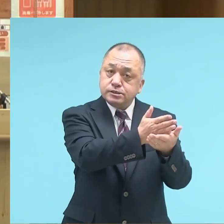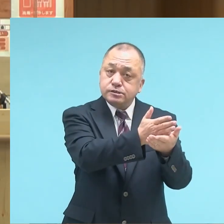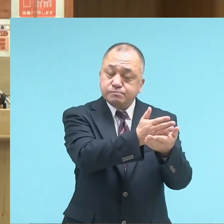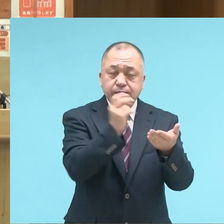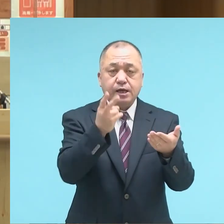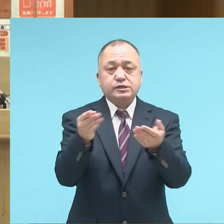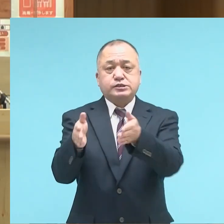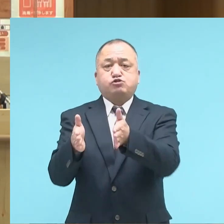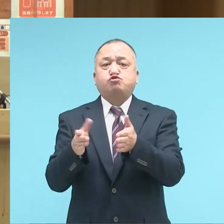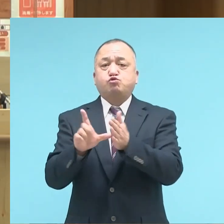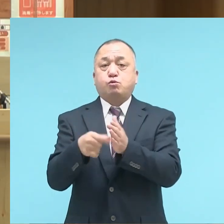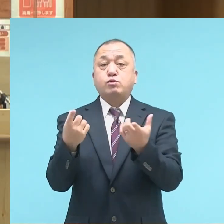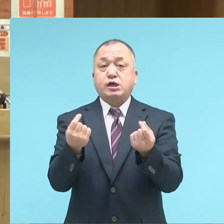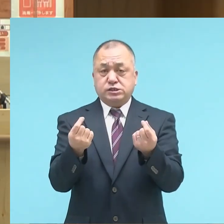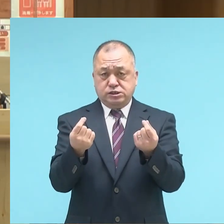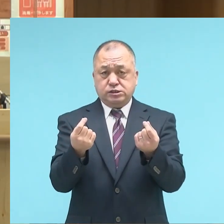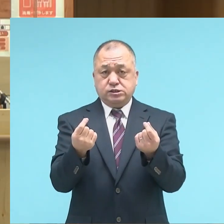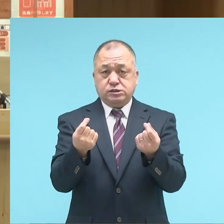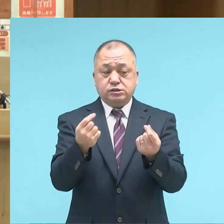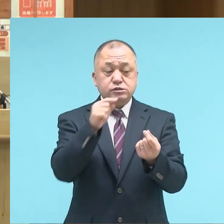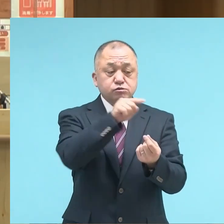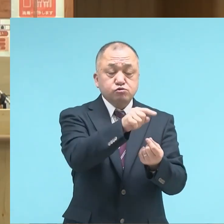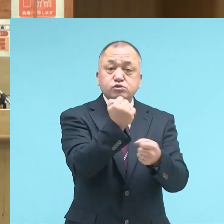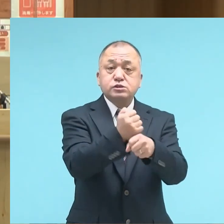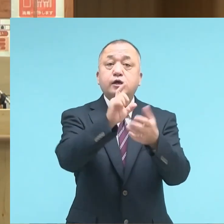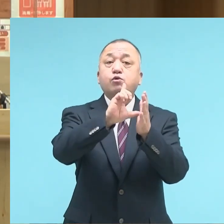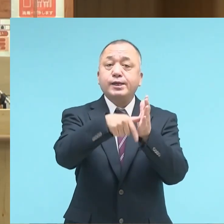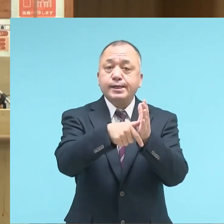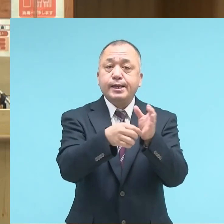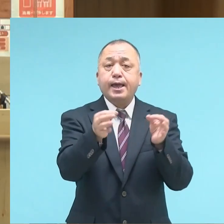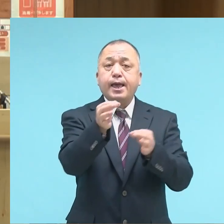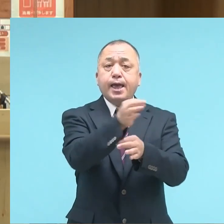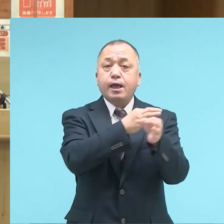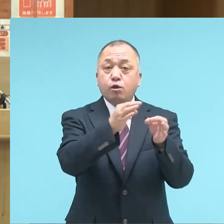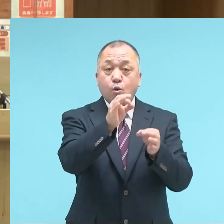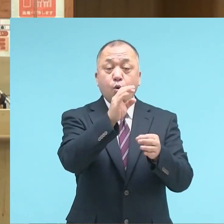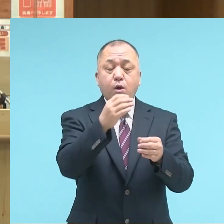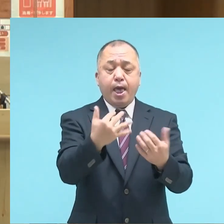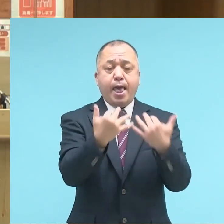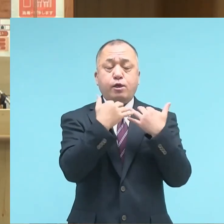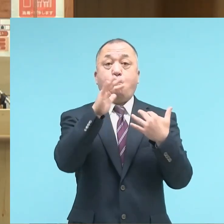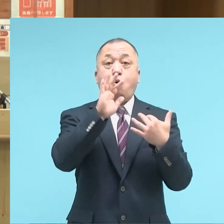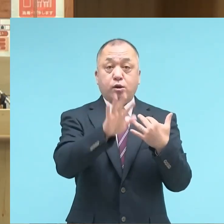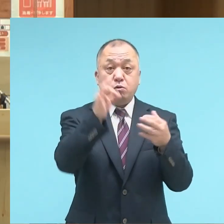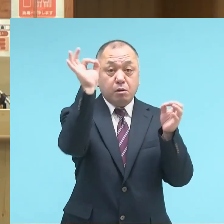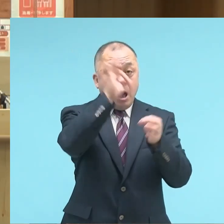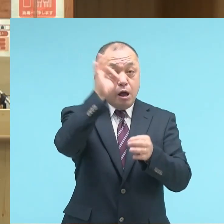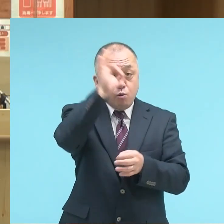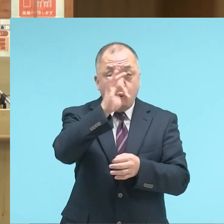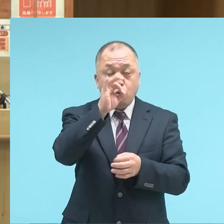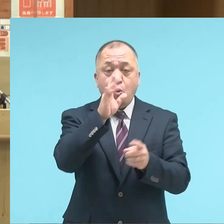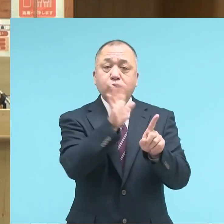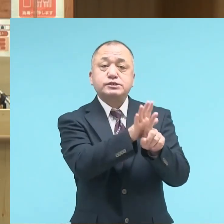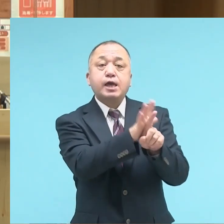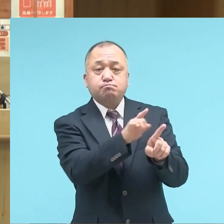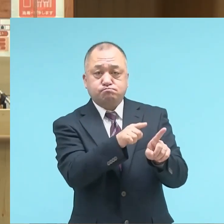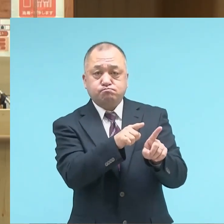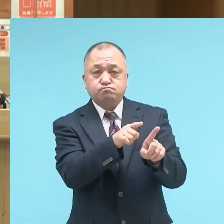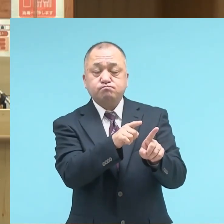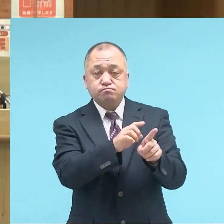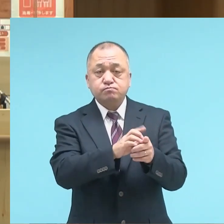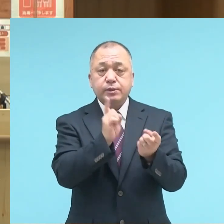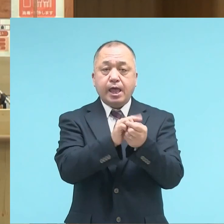時もそうだったんですけども、一時を停止した時に影響の出る観光関連産業に対する支援とか、そ